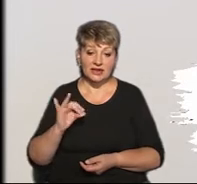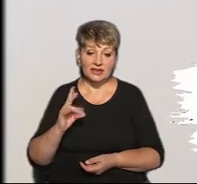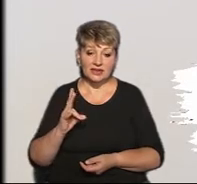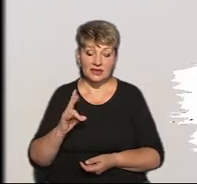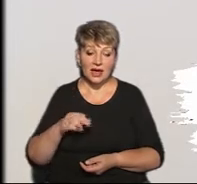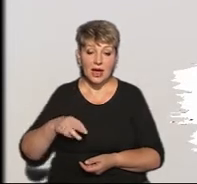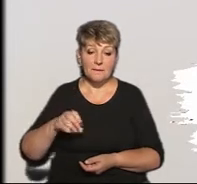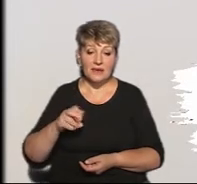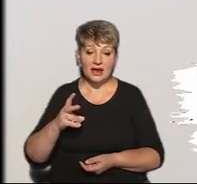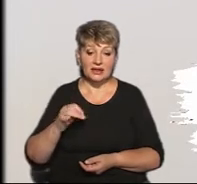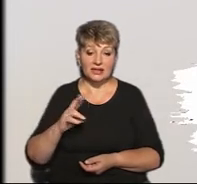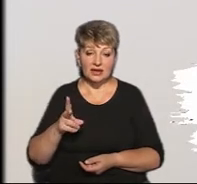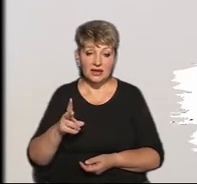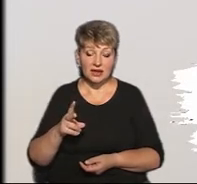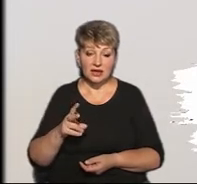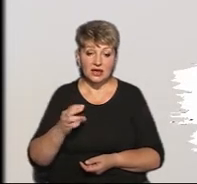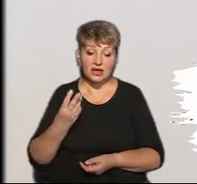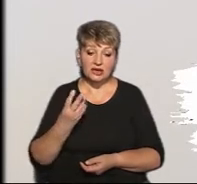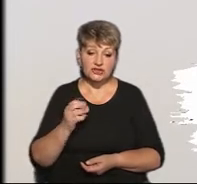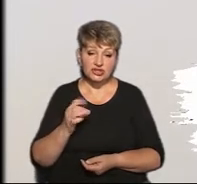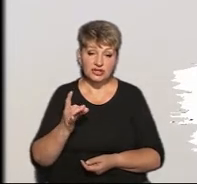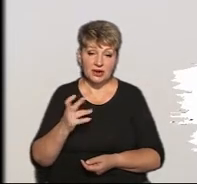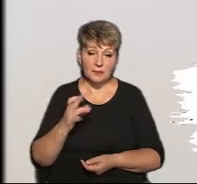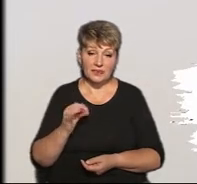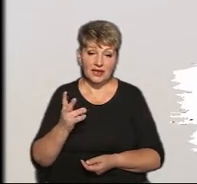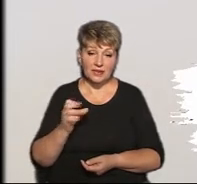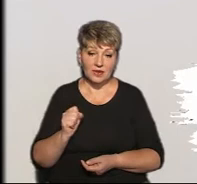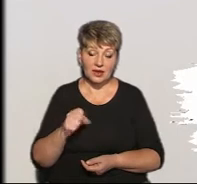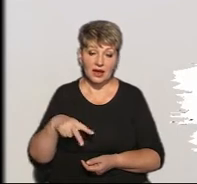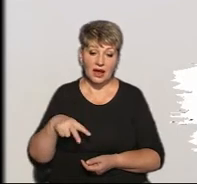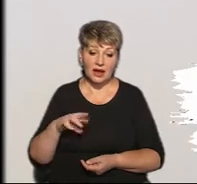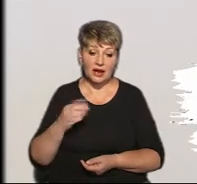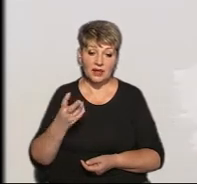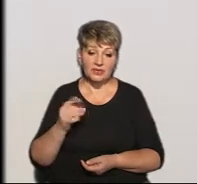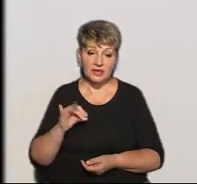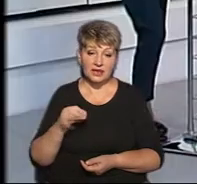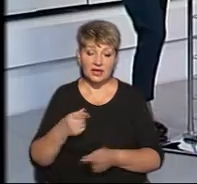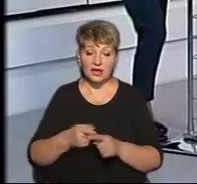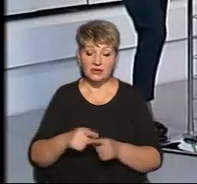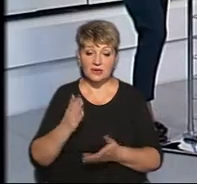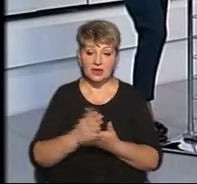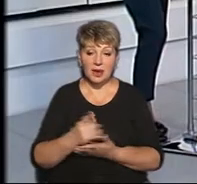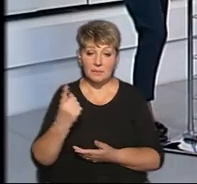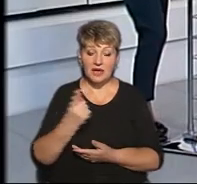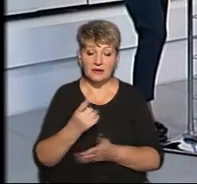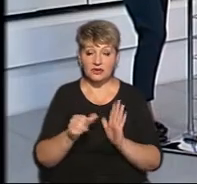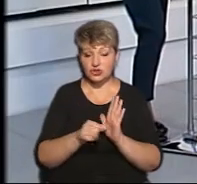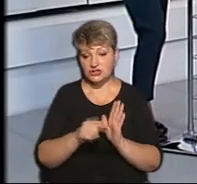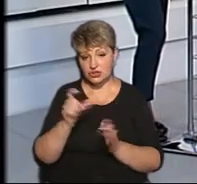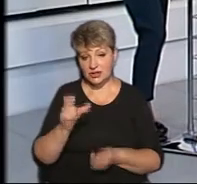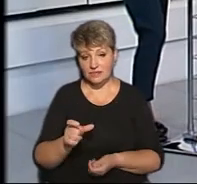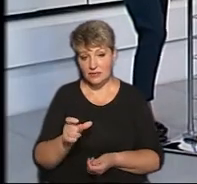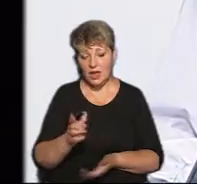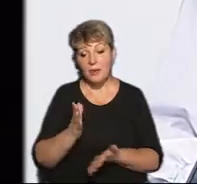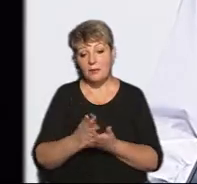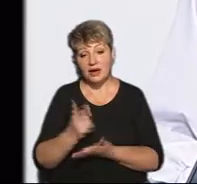Олексій Мельник, от Євген Щербина, от, і Олег Хлетей. Це є перше шість.